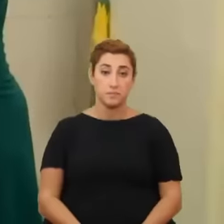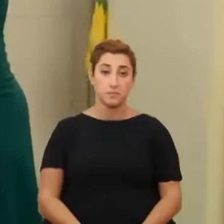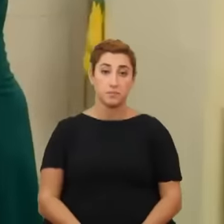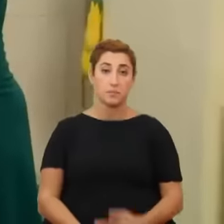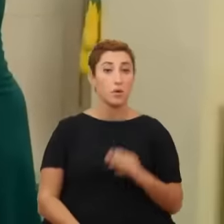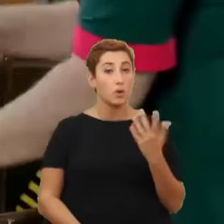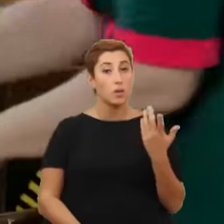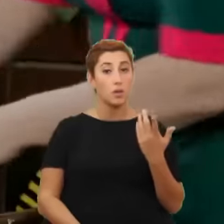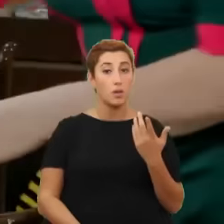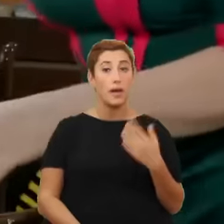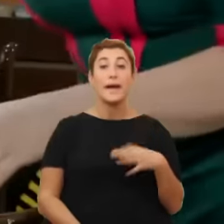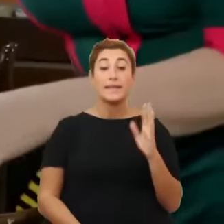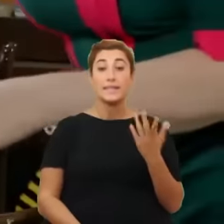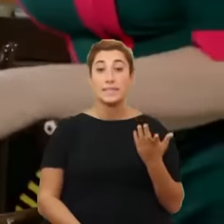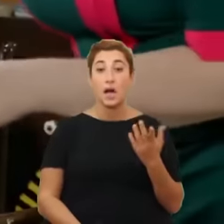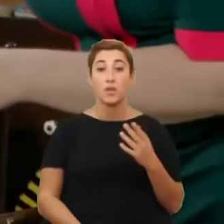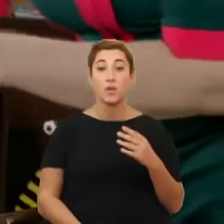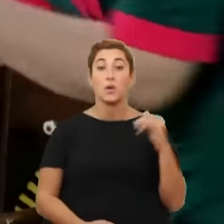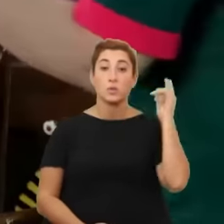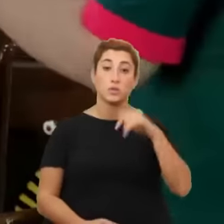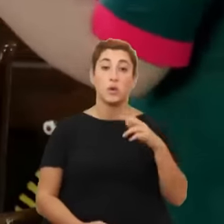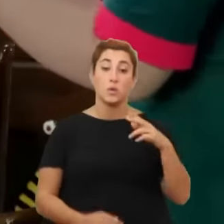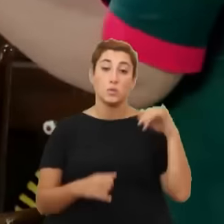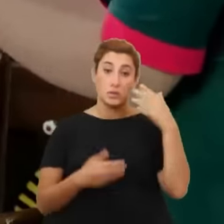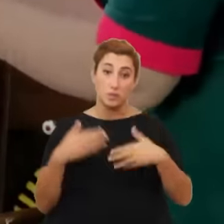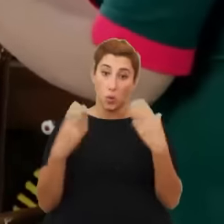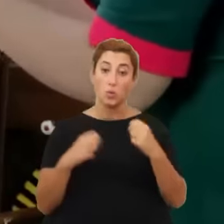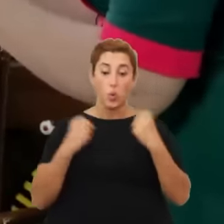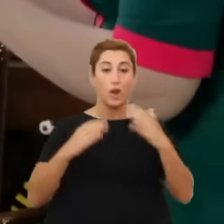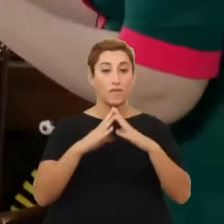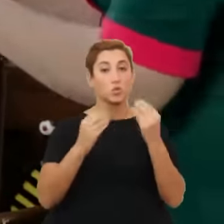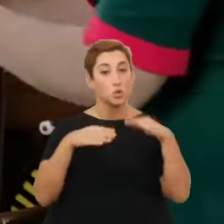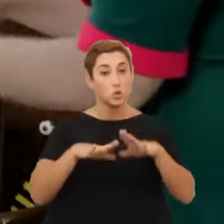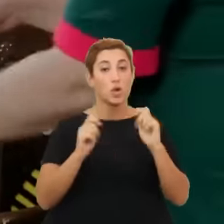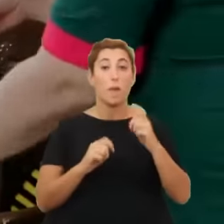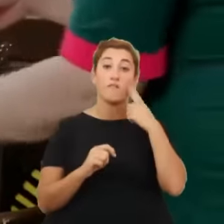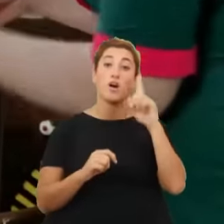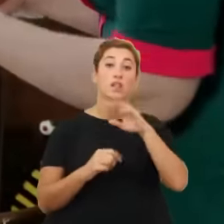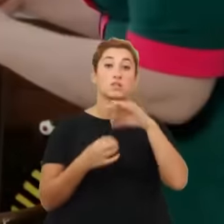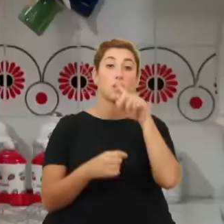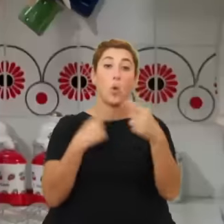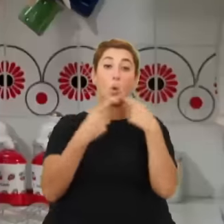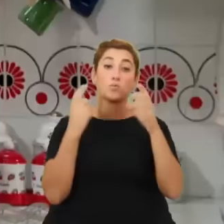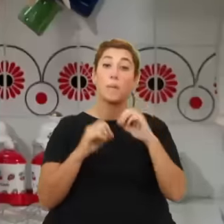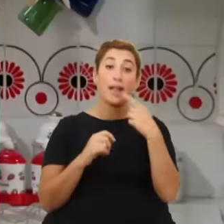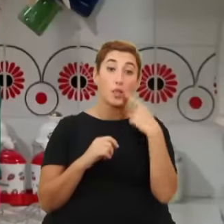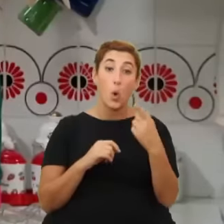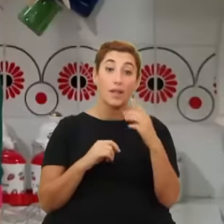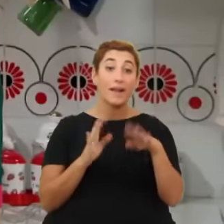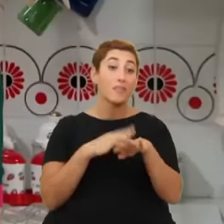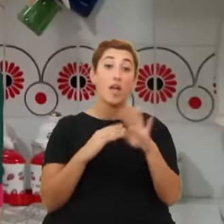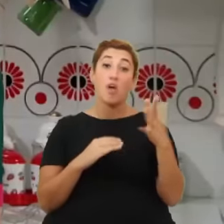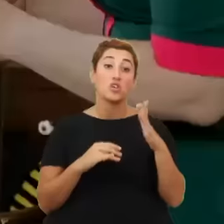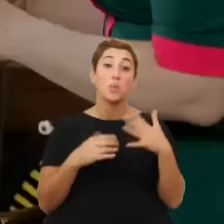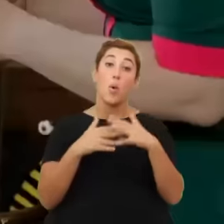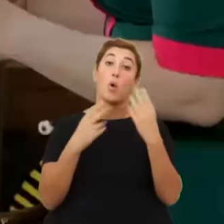Allah Allah. Hay yani hostes olacağını otur evinde çocuğunu yap. Vallahi billahi millet konuşmaya başladı. Ha diyorlar neden